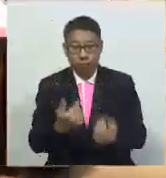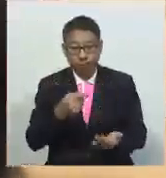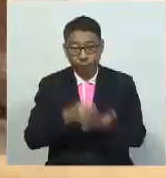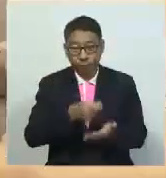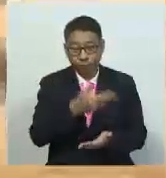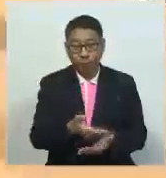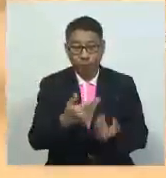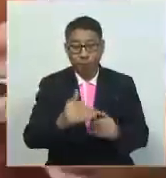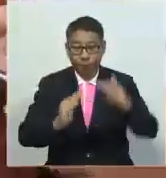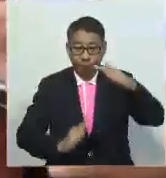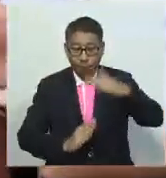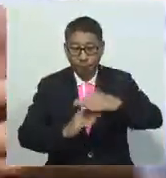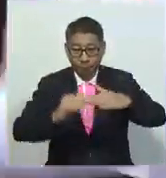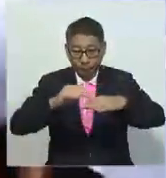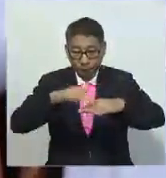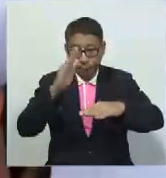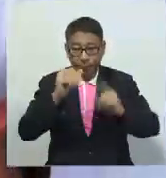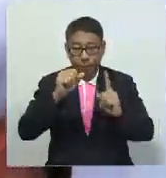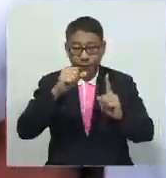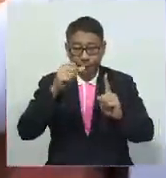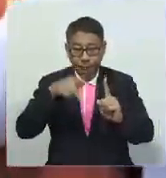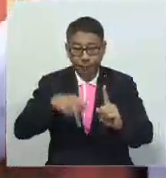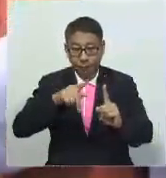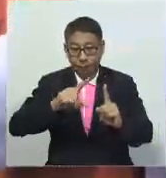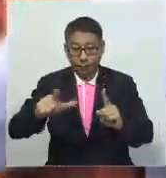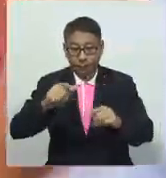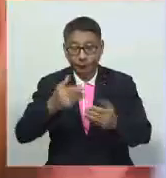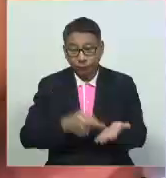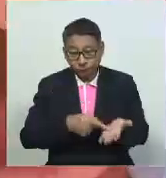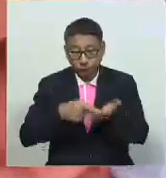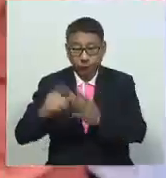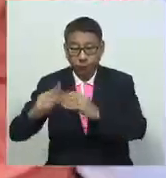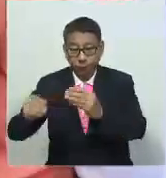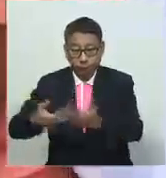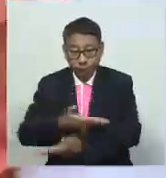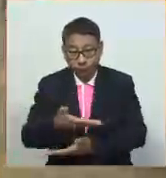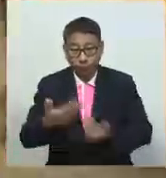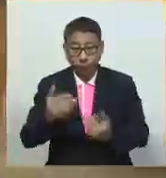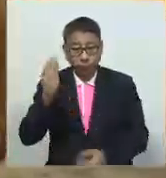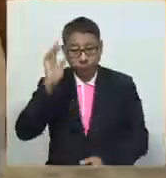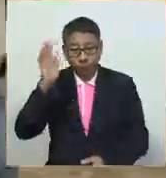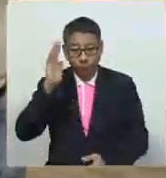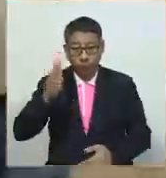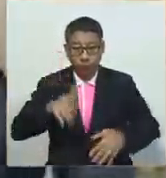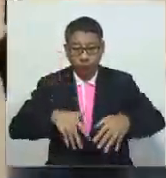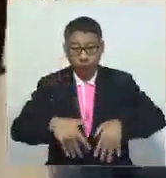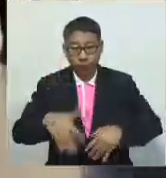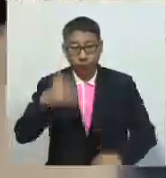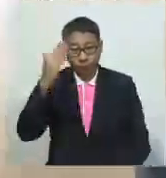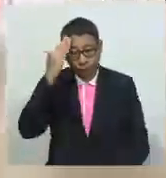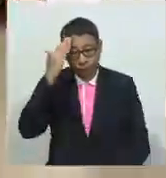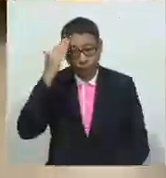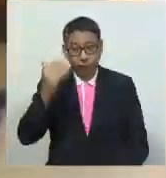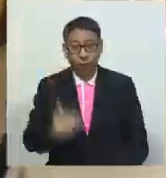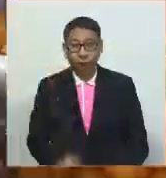ใช้จ่ายงบประมาณเกิน 1,000 ล้านบาทก็จะต้องเสนอที่ประชุมคณะรัฐมนตรีและก็จะต้องแจ้งให้กับประชาชนได้รับรู้